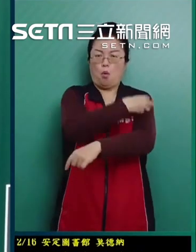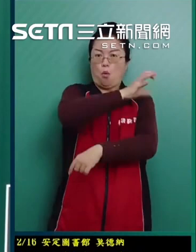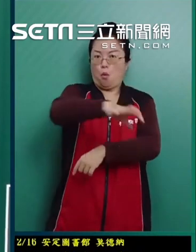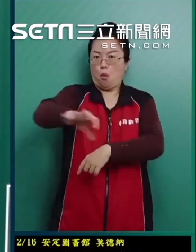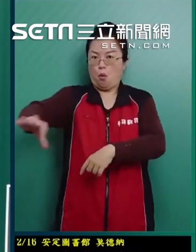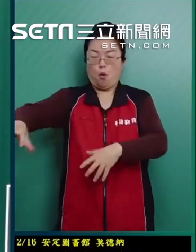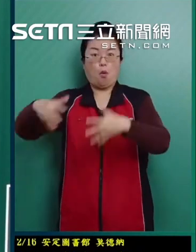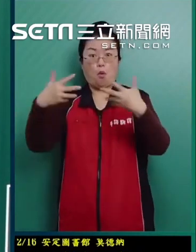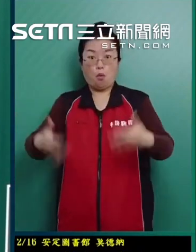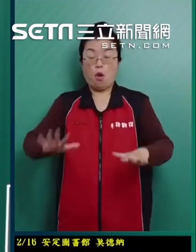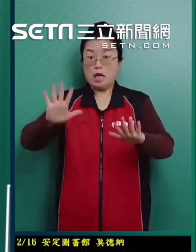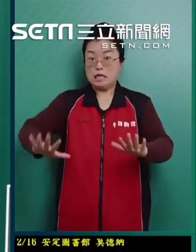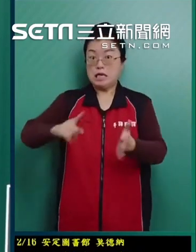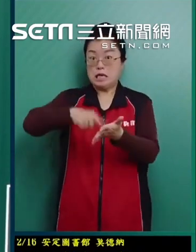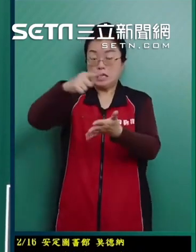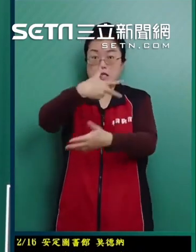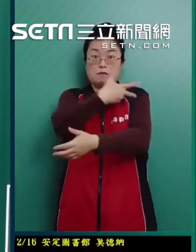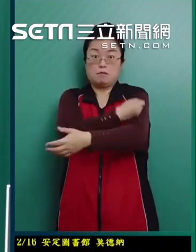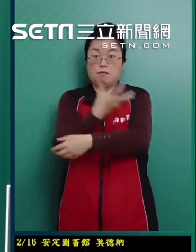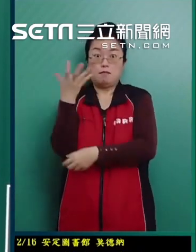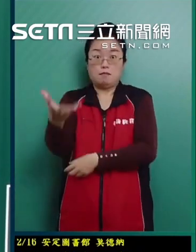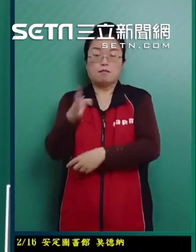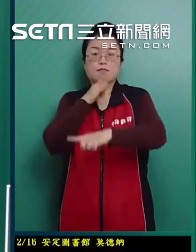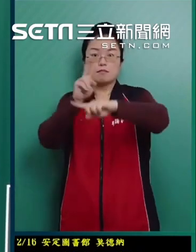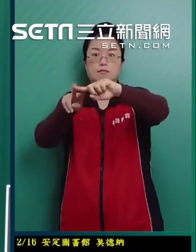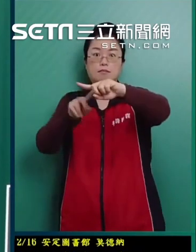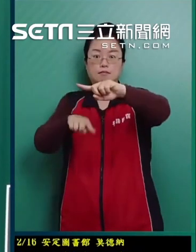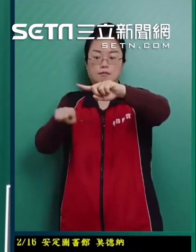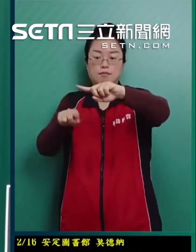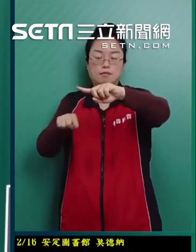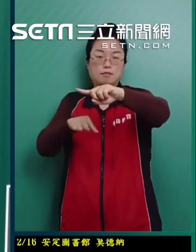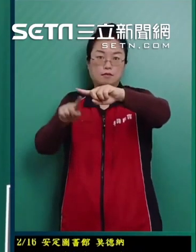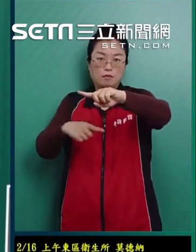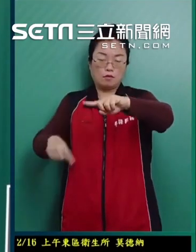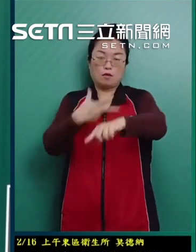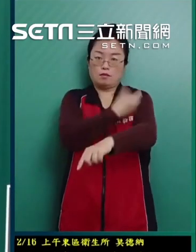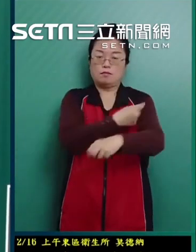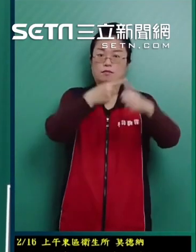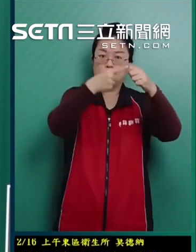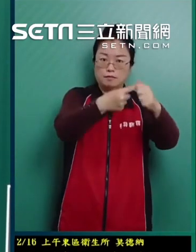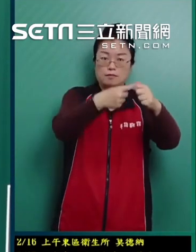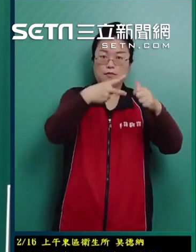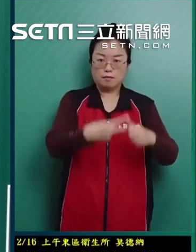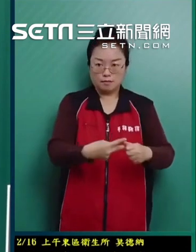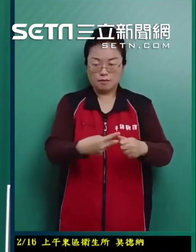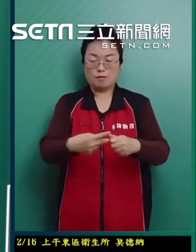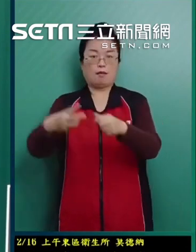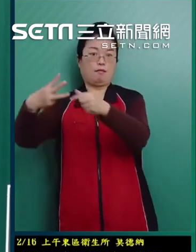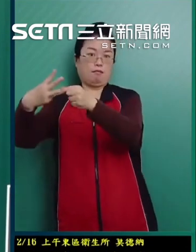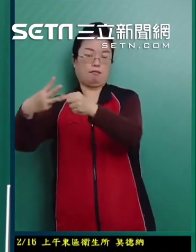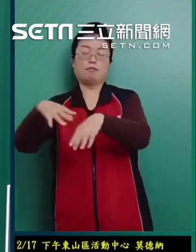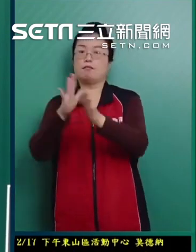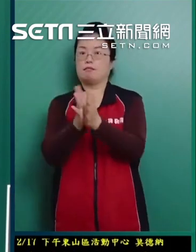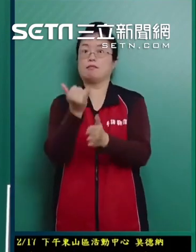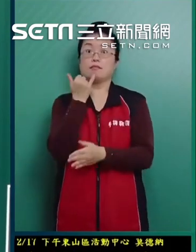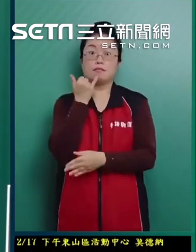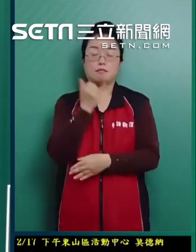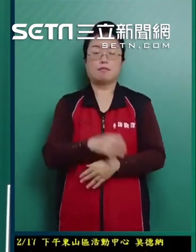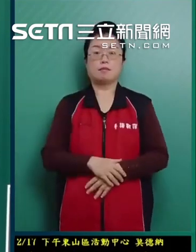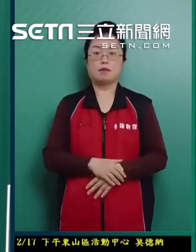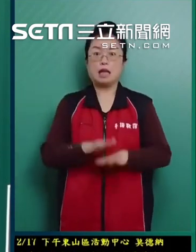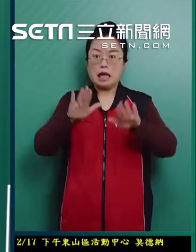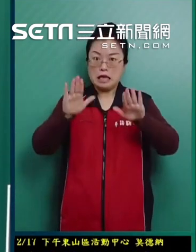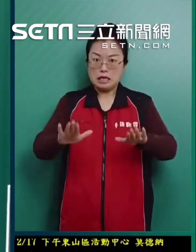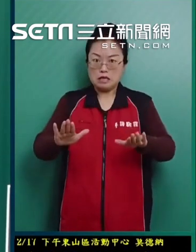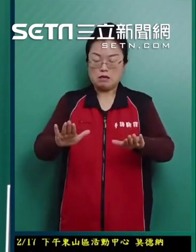较多量的莫德纳来提供我们市民做第一剂、第二剂跟第追加剂的施打。所以在这个有活动足迹的当下，也拜